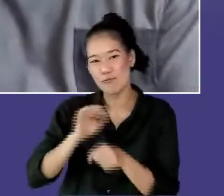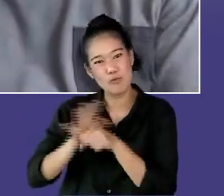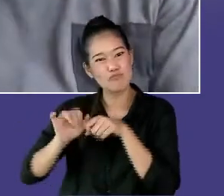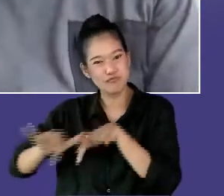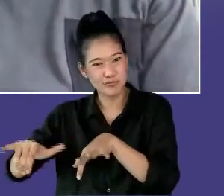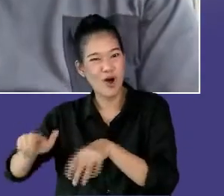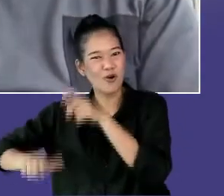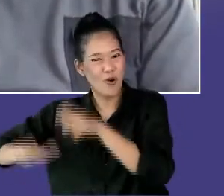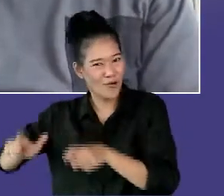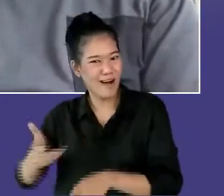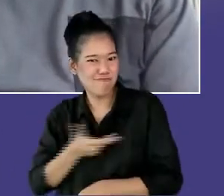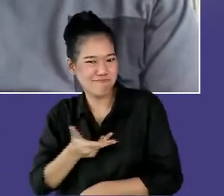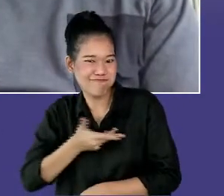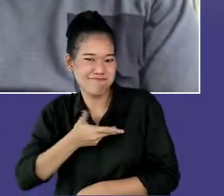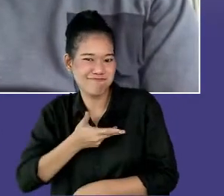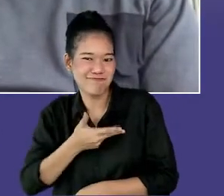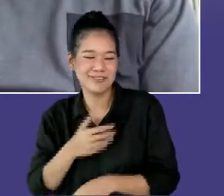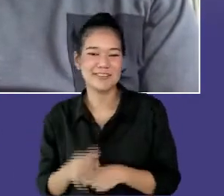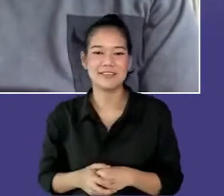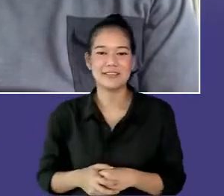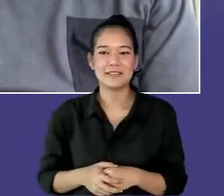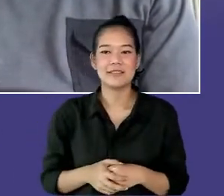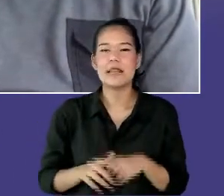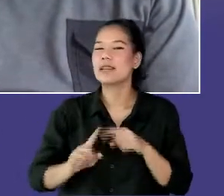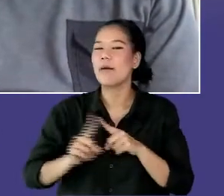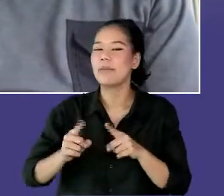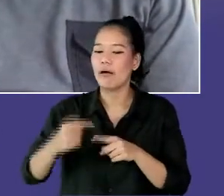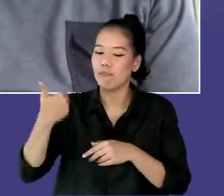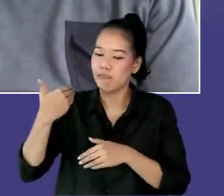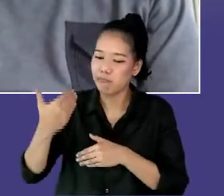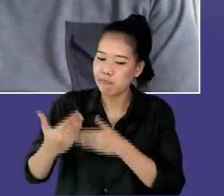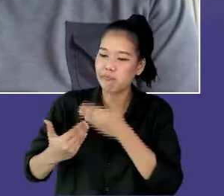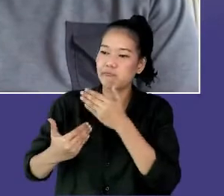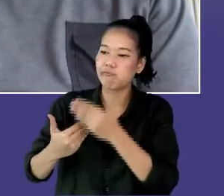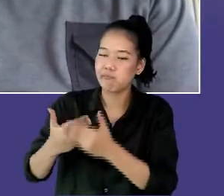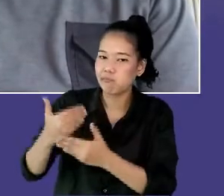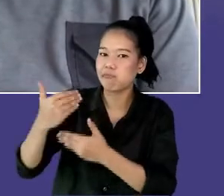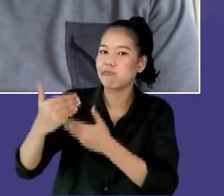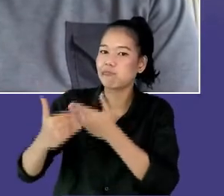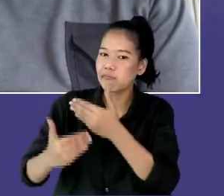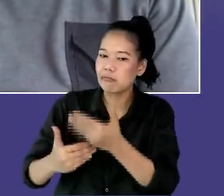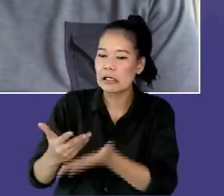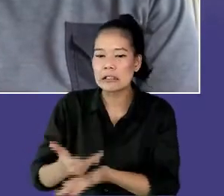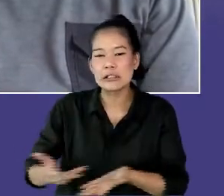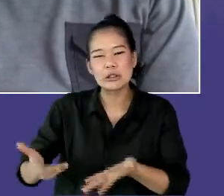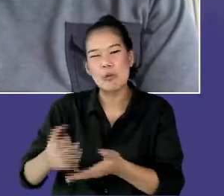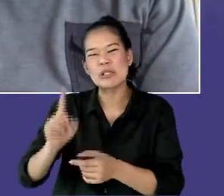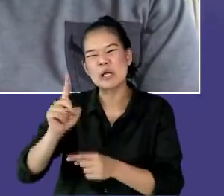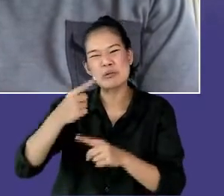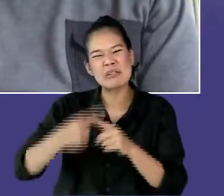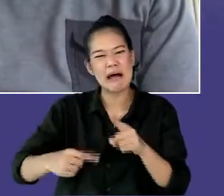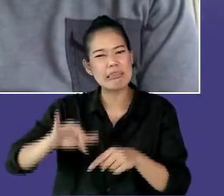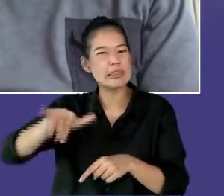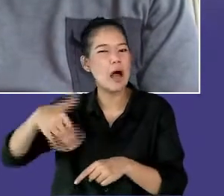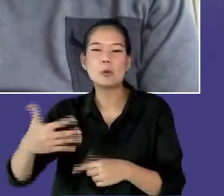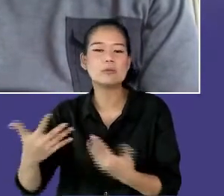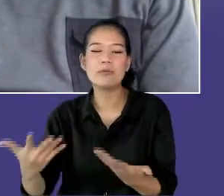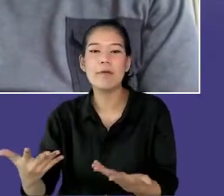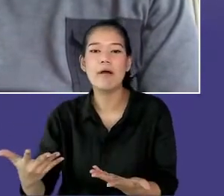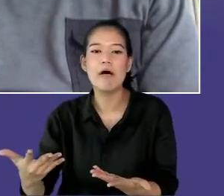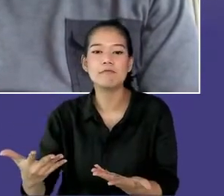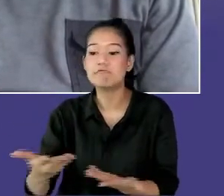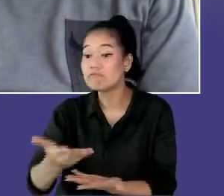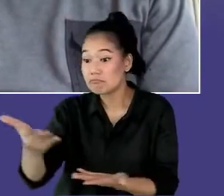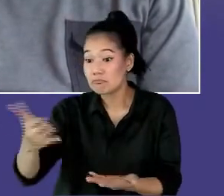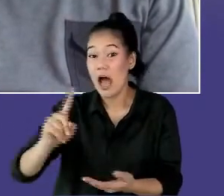mungkin excitednya lebih tinggi mungkin ya Mas Bebi ya, tapi mungkin seiring dengan berlangsung lama sampai 1,5 tahun, mungkin apakah